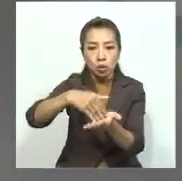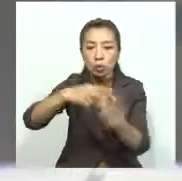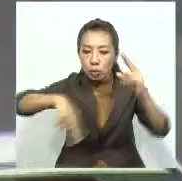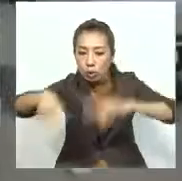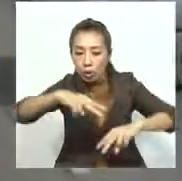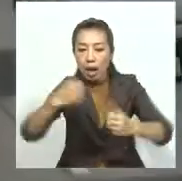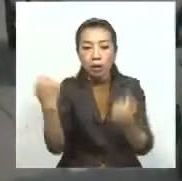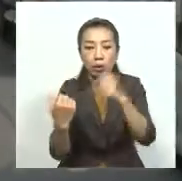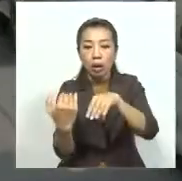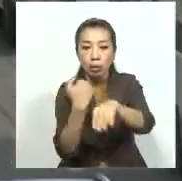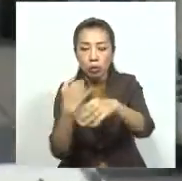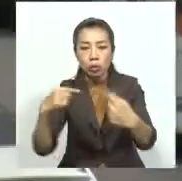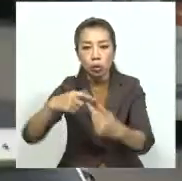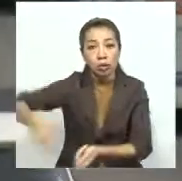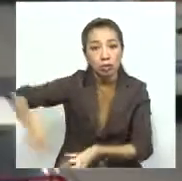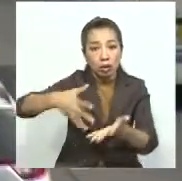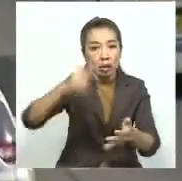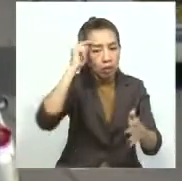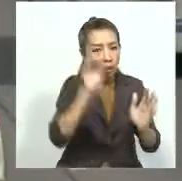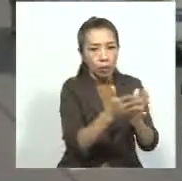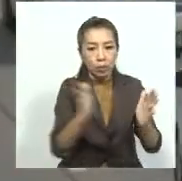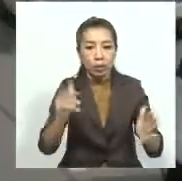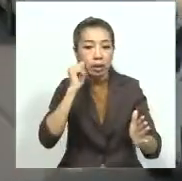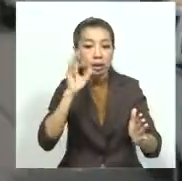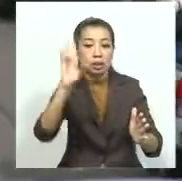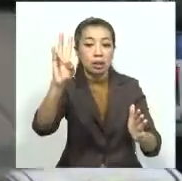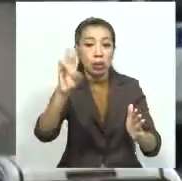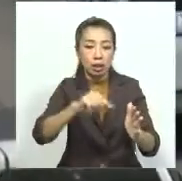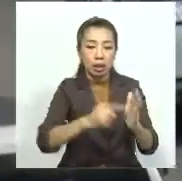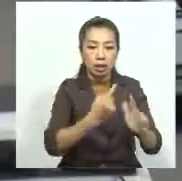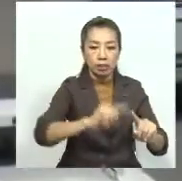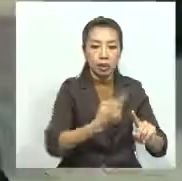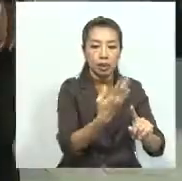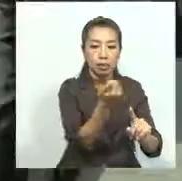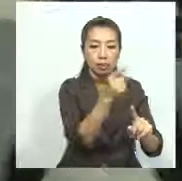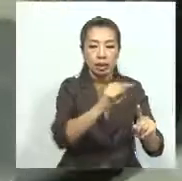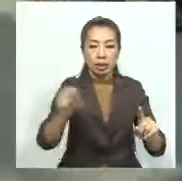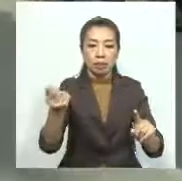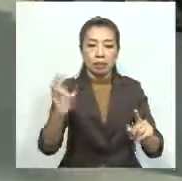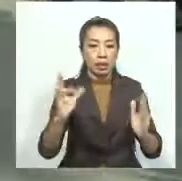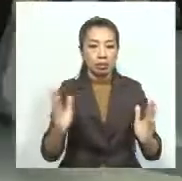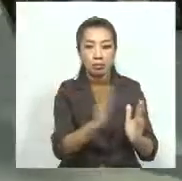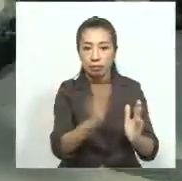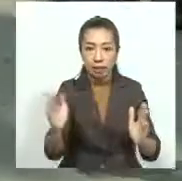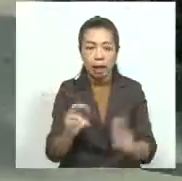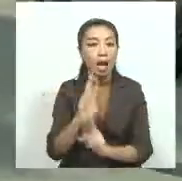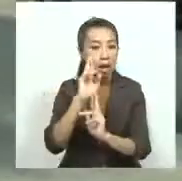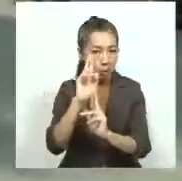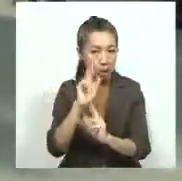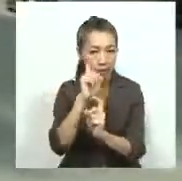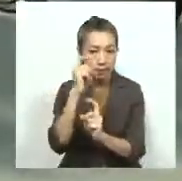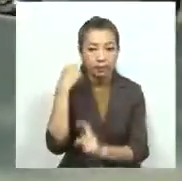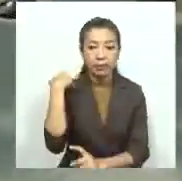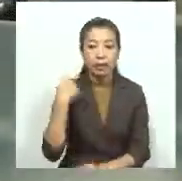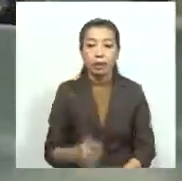เทศกาลสงกรานต์เพื่อรณรงค์ช่วง7วันระหว่างอันตรายระหว่างวันที่11ถึง17เมษายนนี้ทั้งนี้ก่อนการประชุม